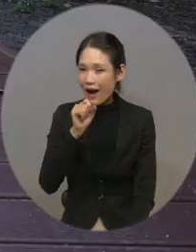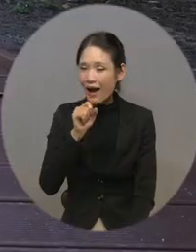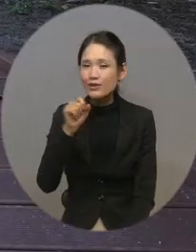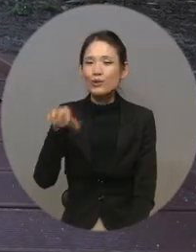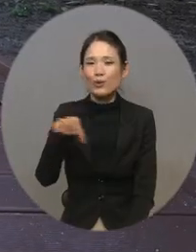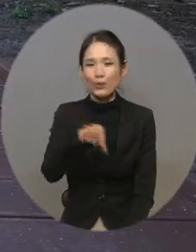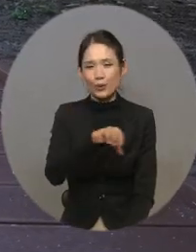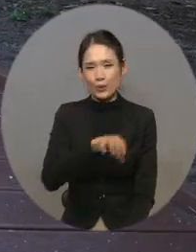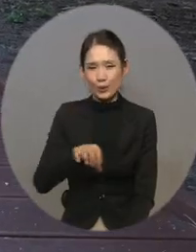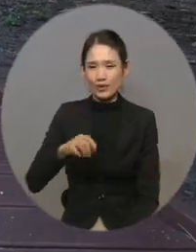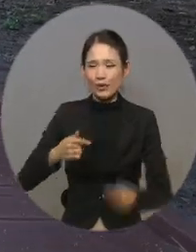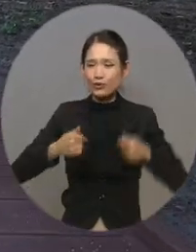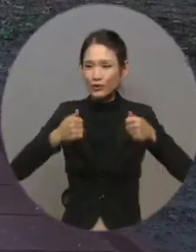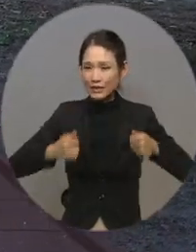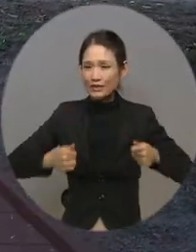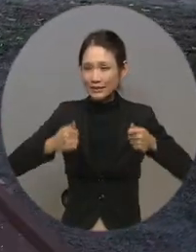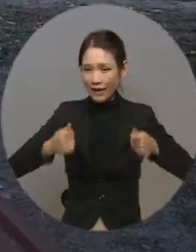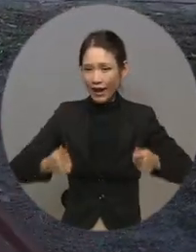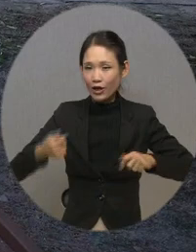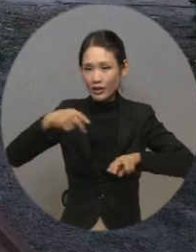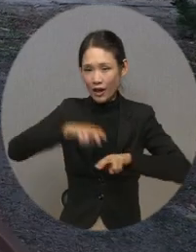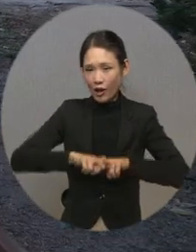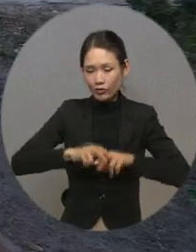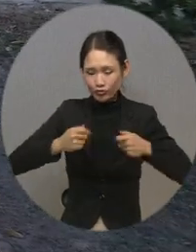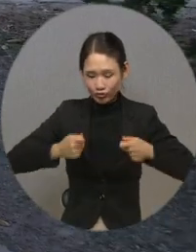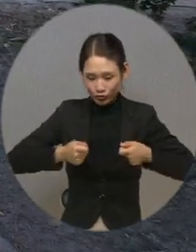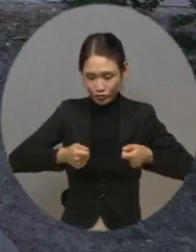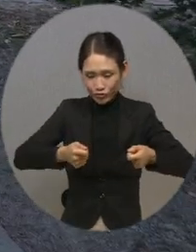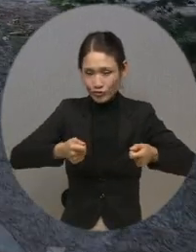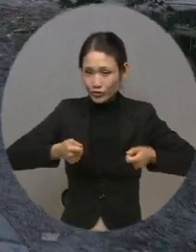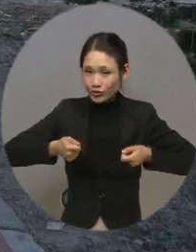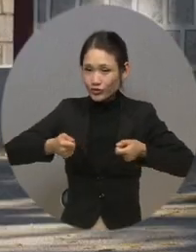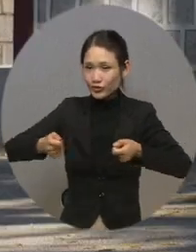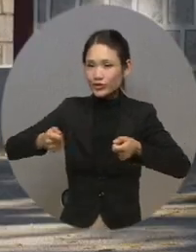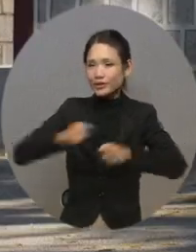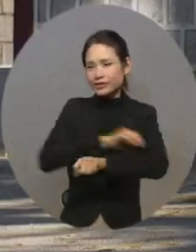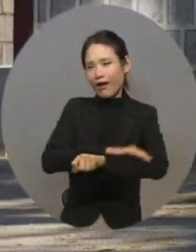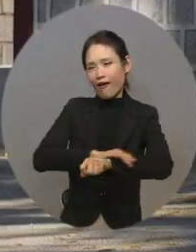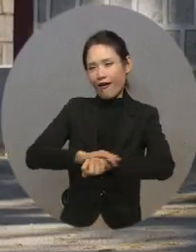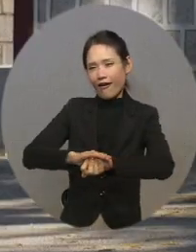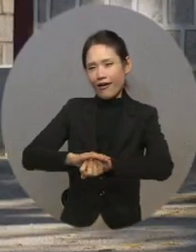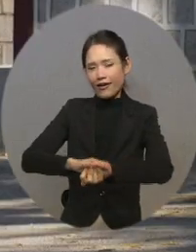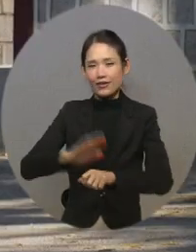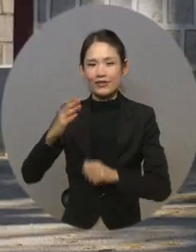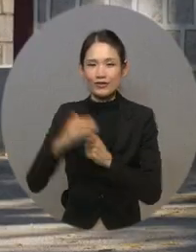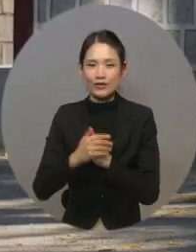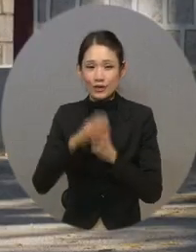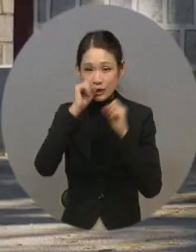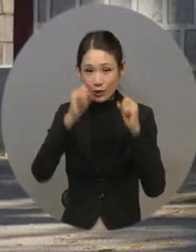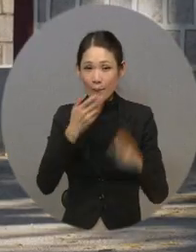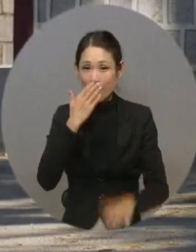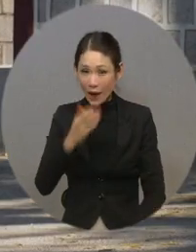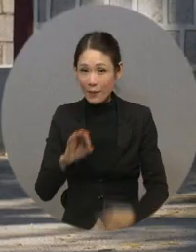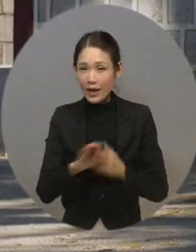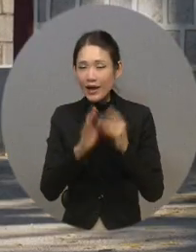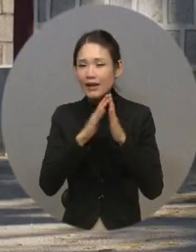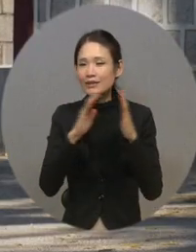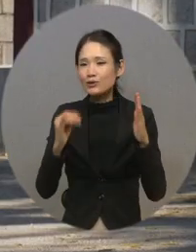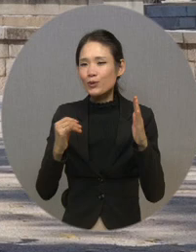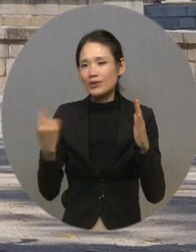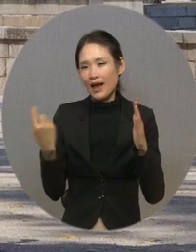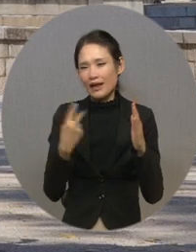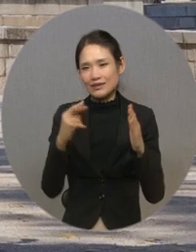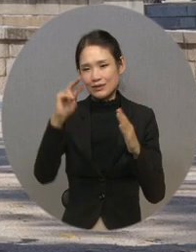곳곳에 휠체어들이 갈 수 있는 길들이 잘 되어 있어요. 기회가 되면 다시 한번 가족들과 오고